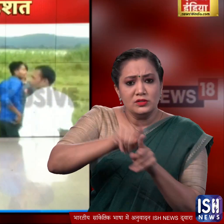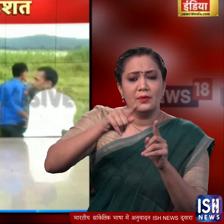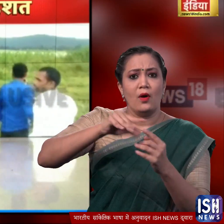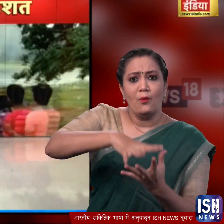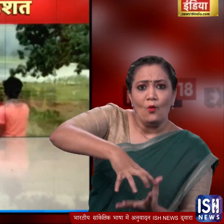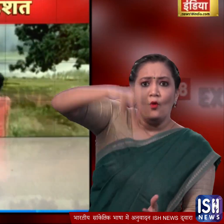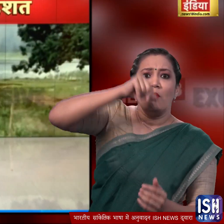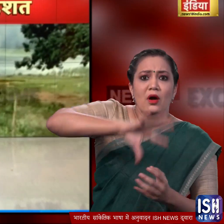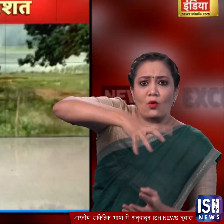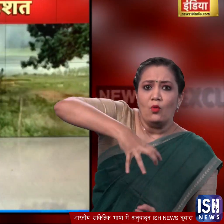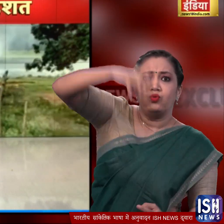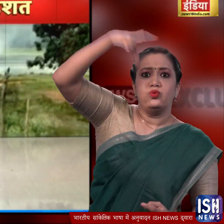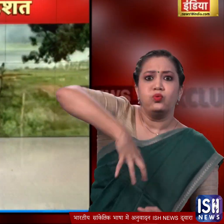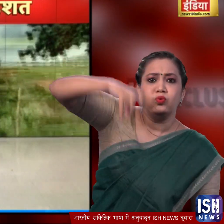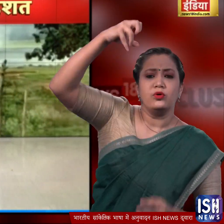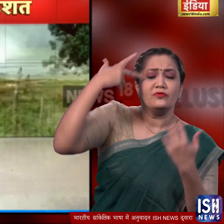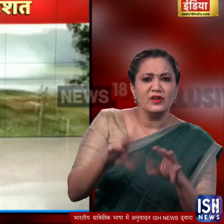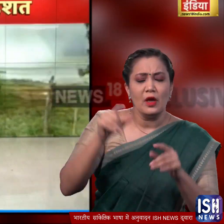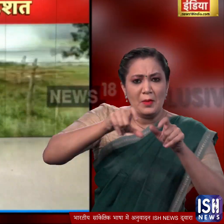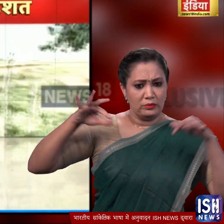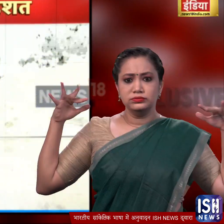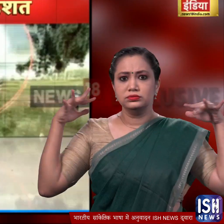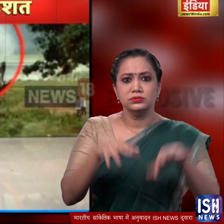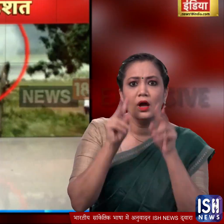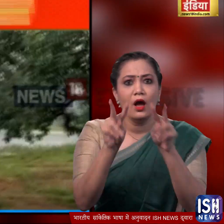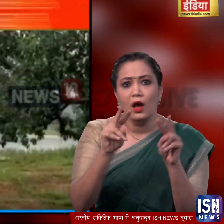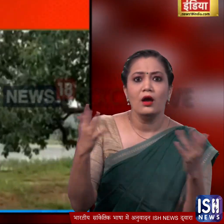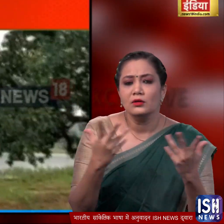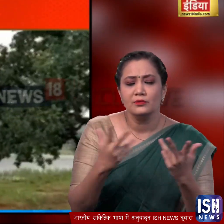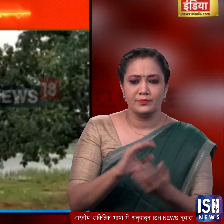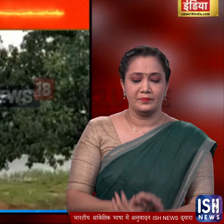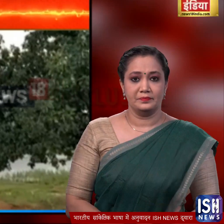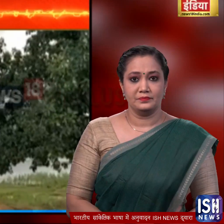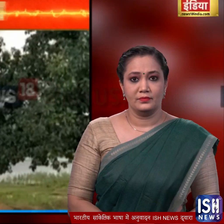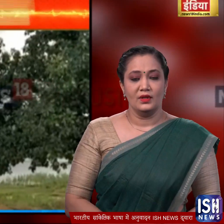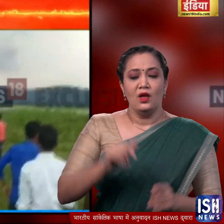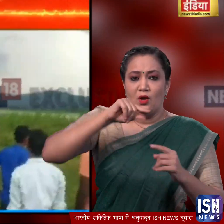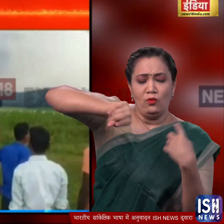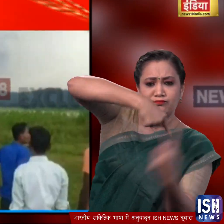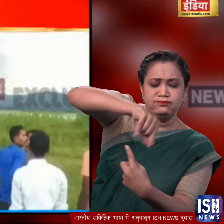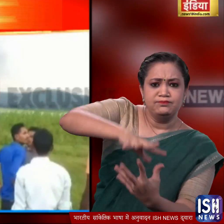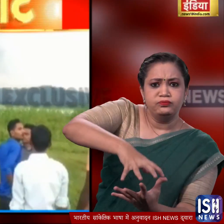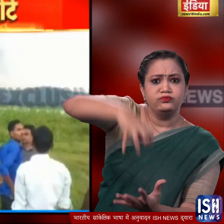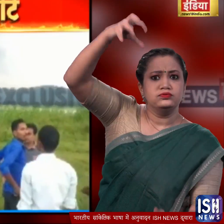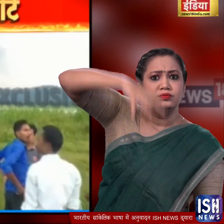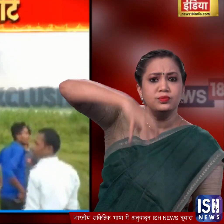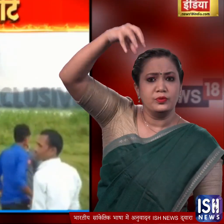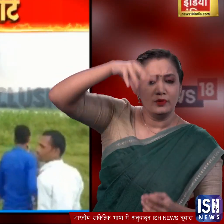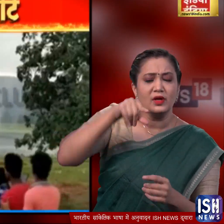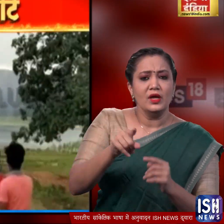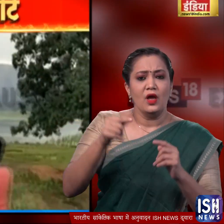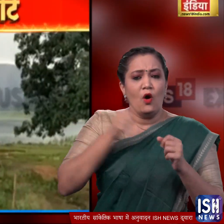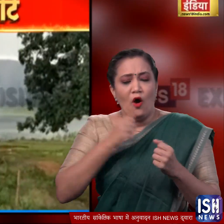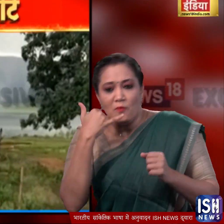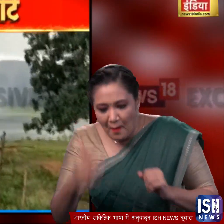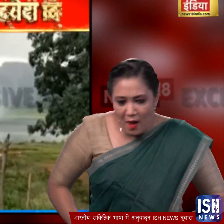तेजी से आसमान की ओर उठने लगा, जिसे देखने के लिए भीड़ जमा हो गई और लोग इस बवंडर को देखकर हैरान रह गए। वो